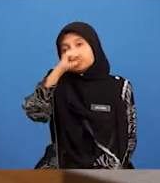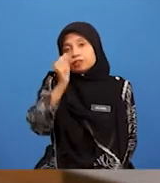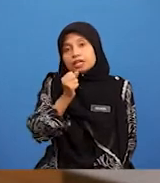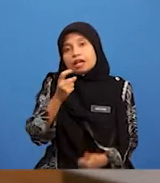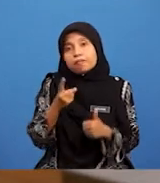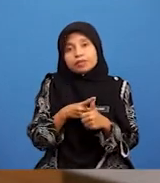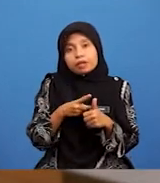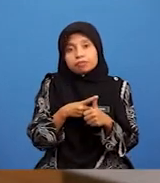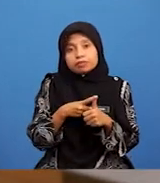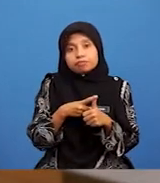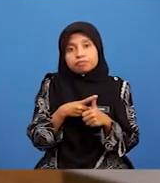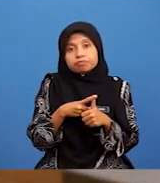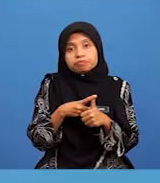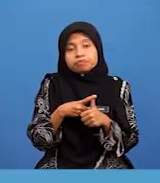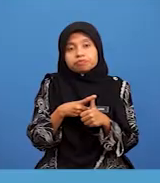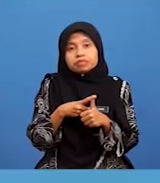Soalan pertama.